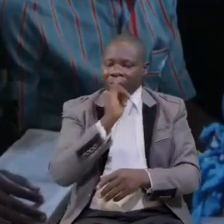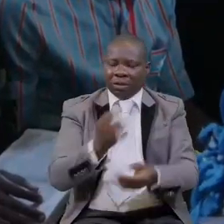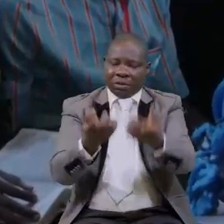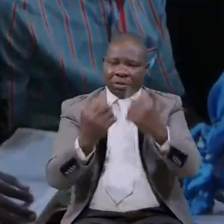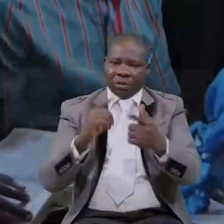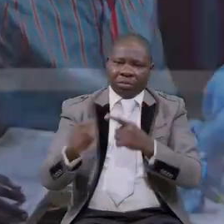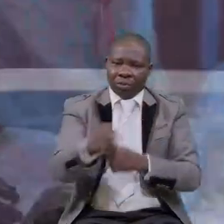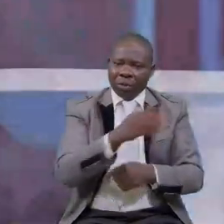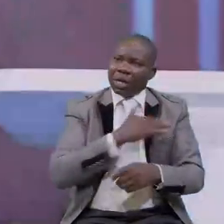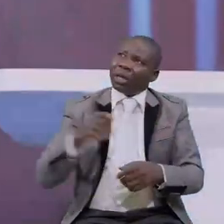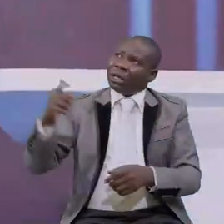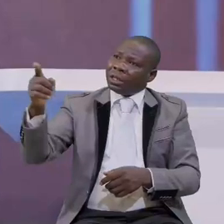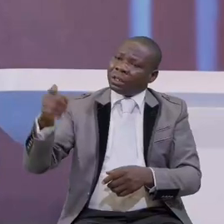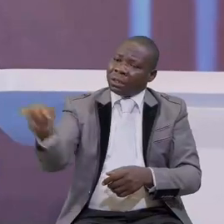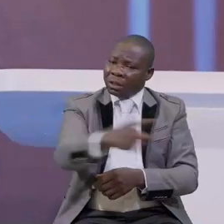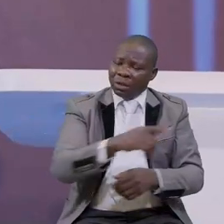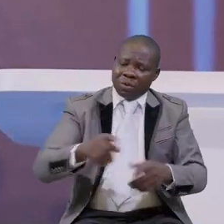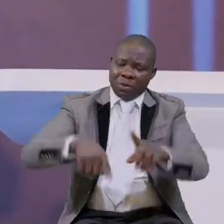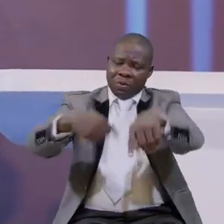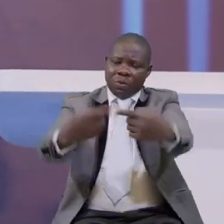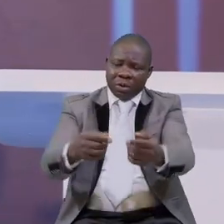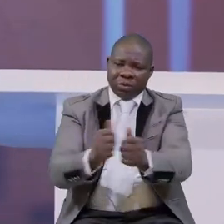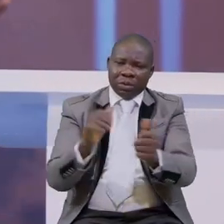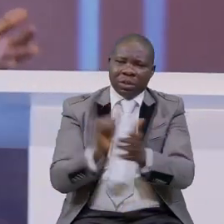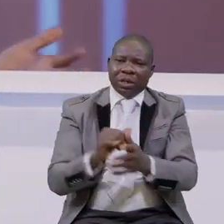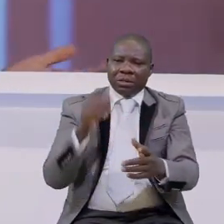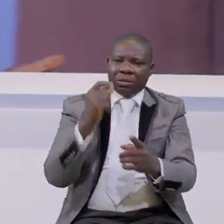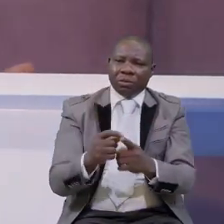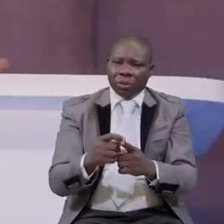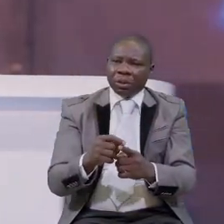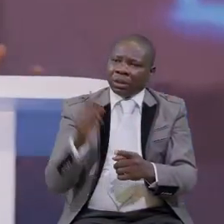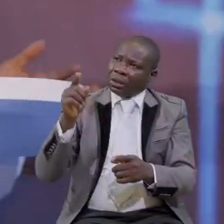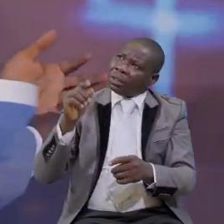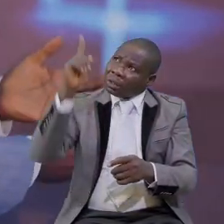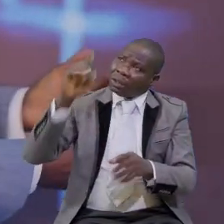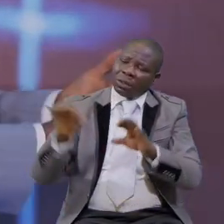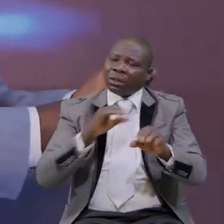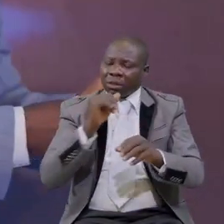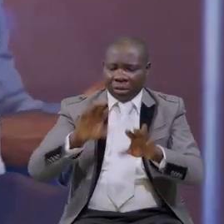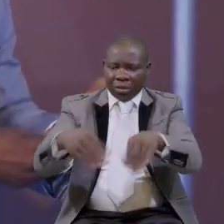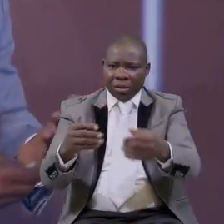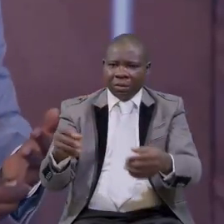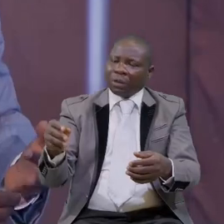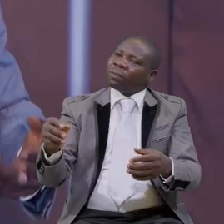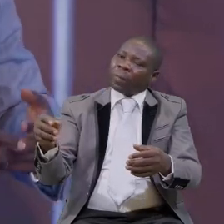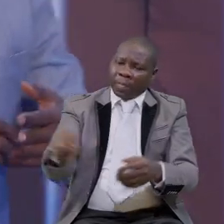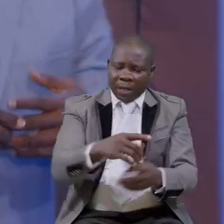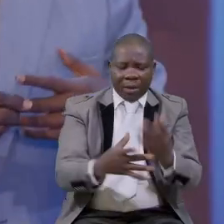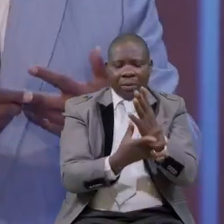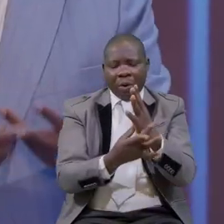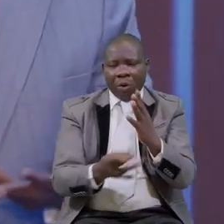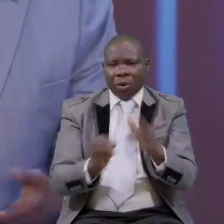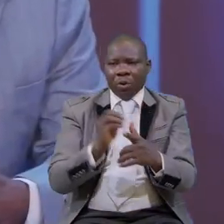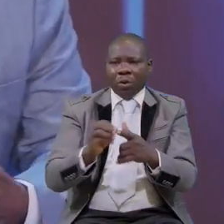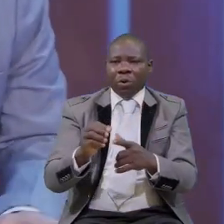il s'en allait avec cette parole. Qu'est-ce qu'il leur a donné? Il ne les a pas donné d'huile, il ne les a pas donné de